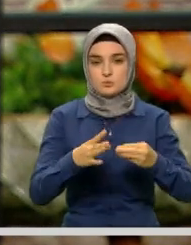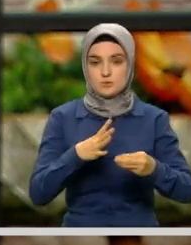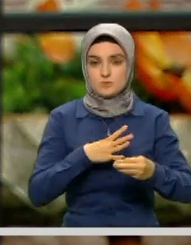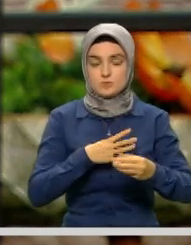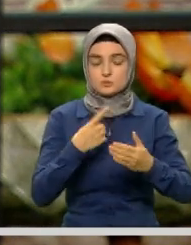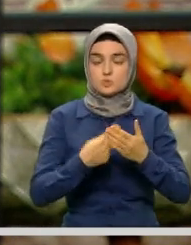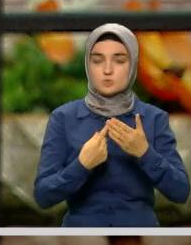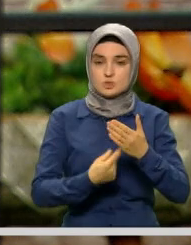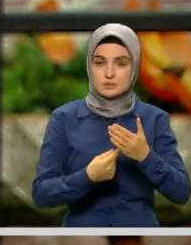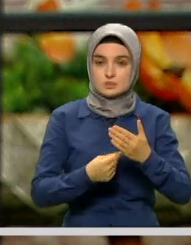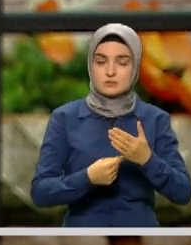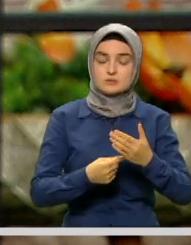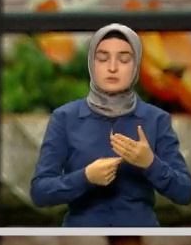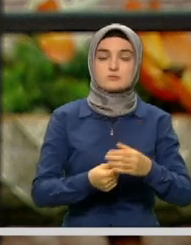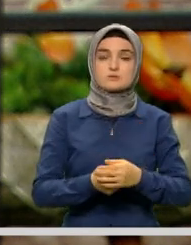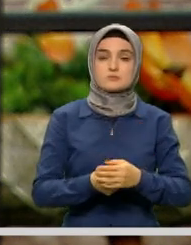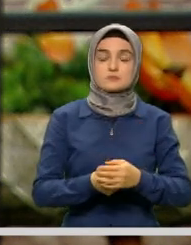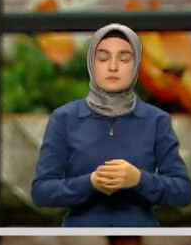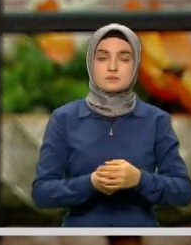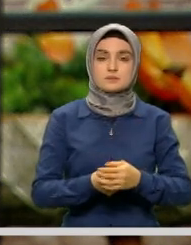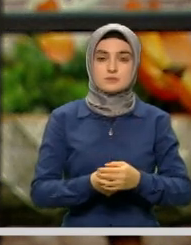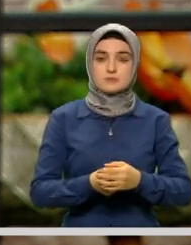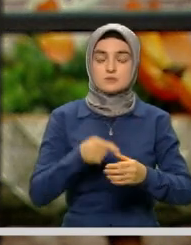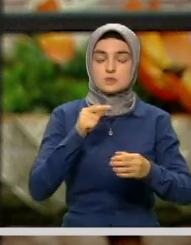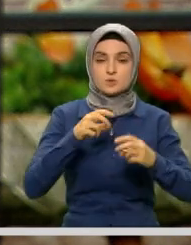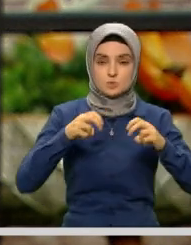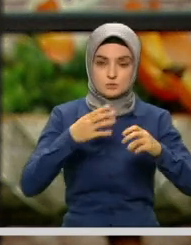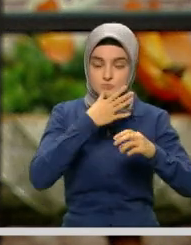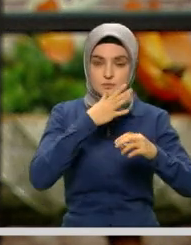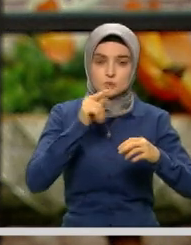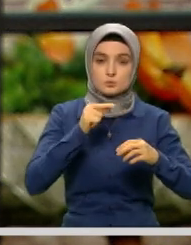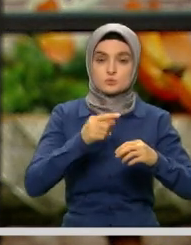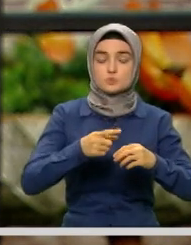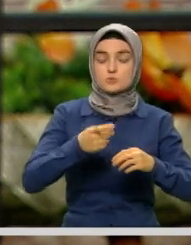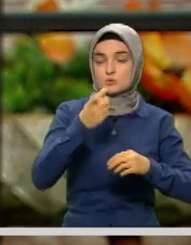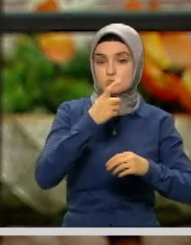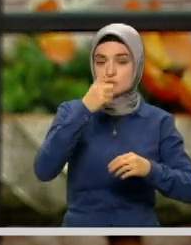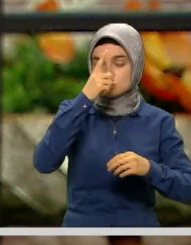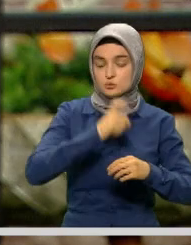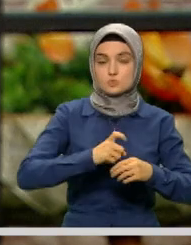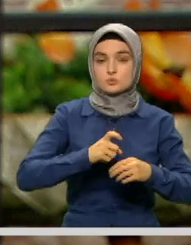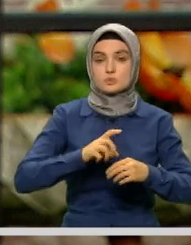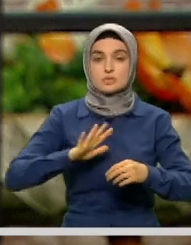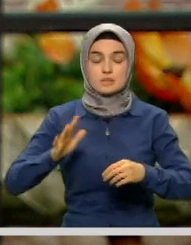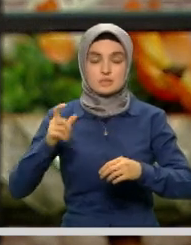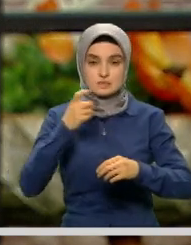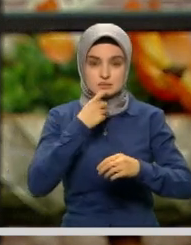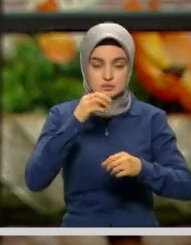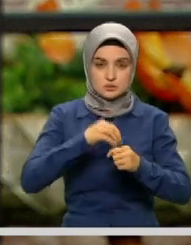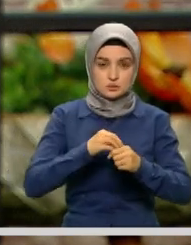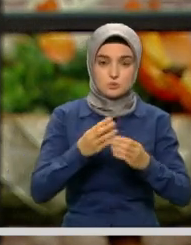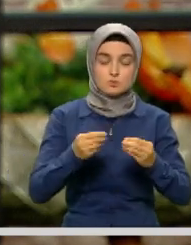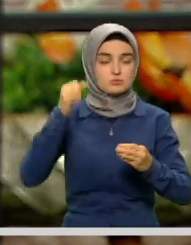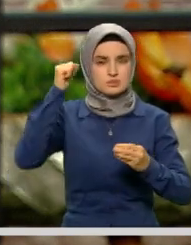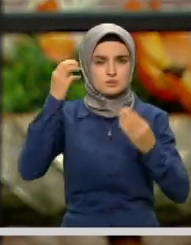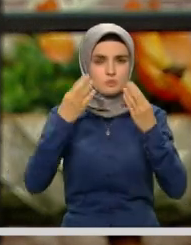ayrıntıları bilmiyoruz. Belki Nuh'un oğlu o 950 yıllık ömrü içerisinde belki birçok isyanlarda bulundu. O da Hazreti İbrahim'in babası